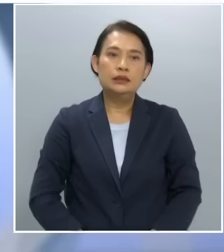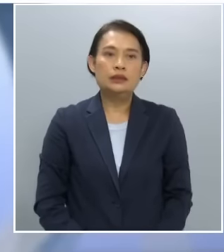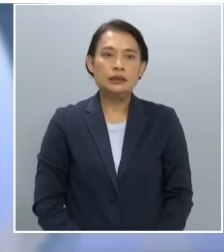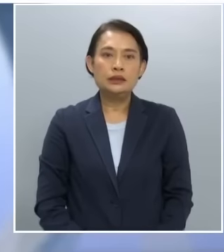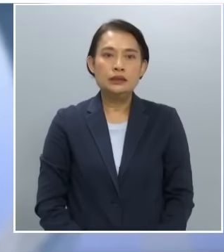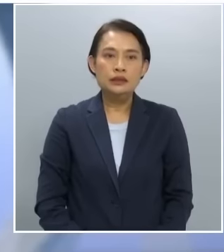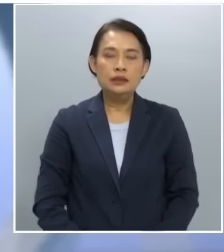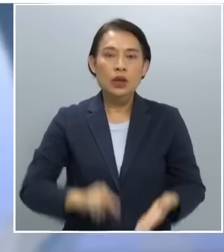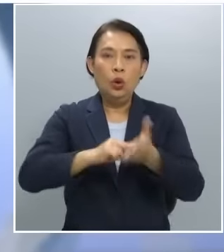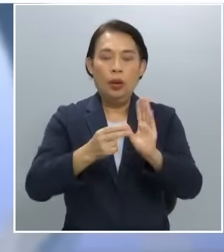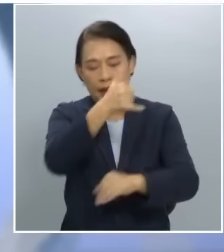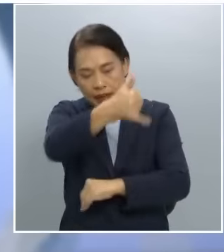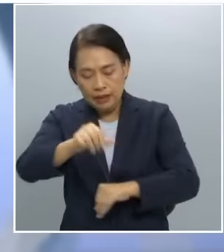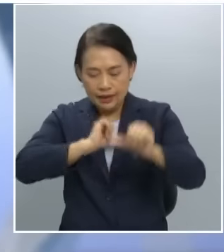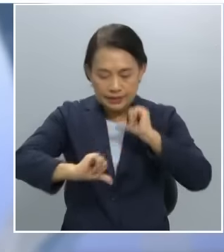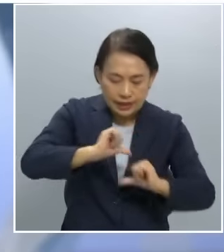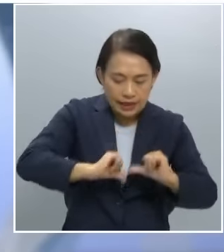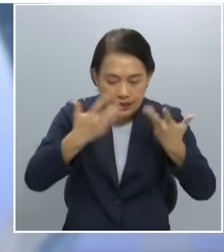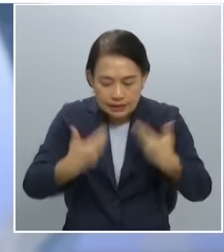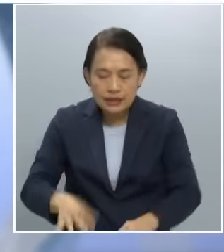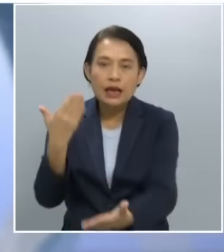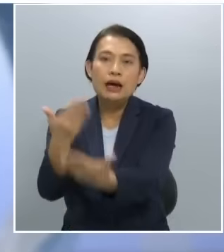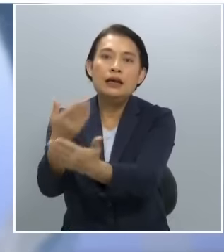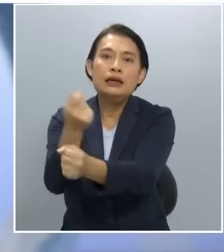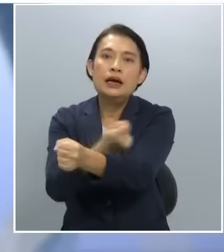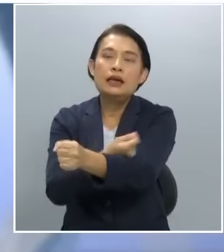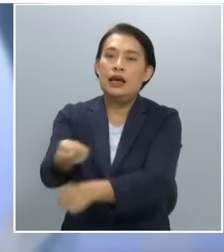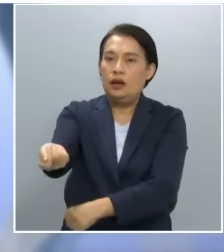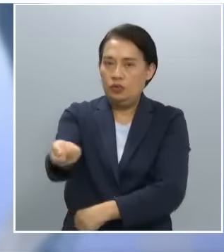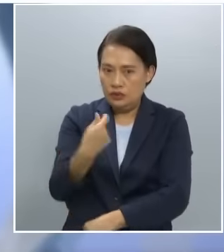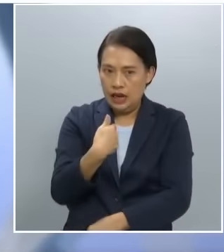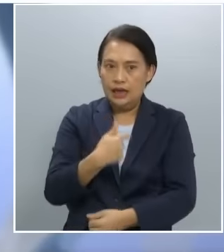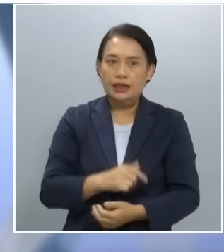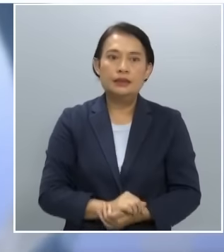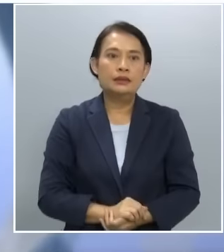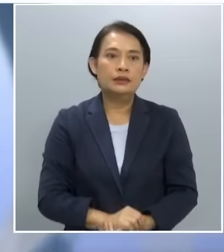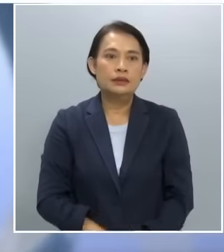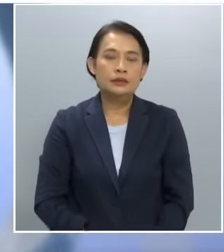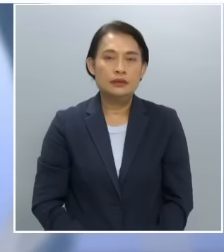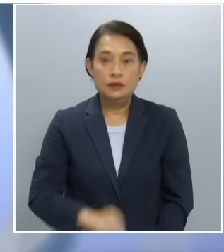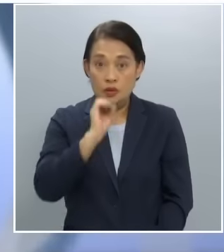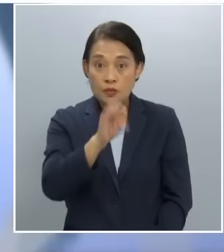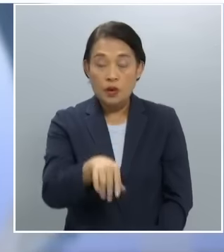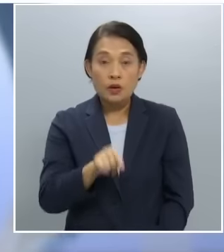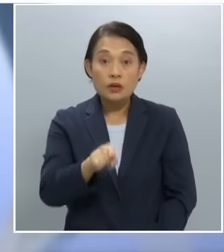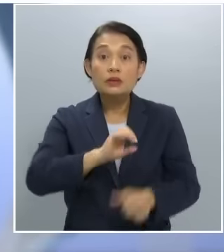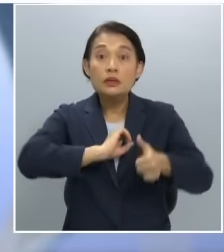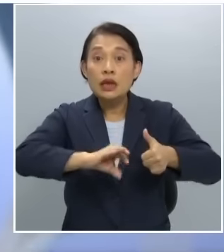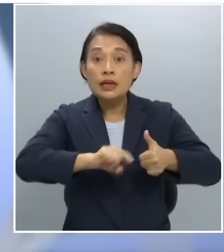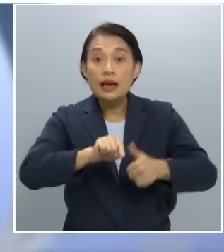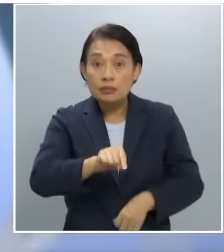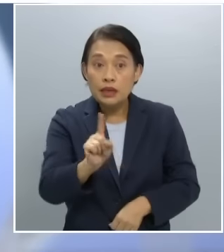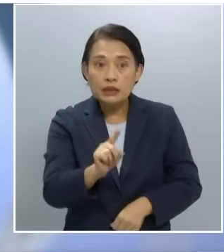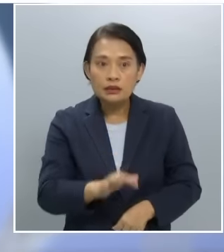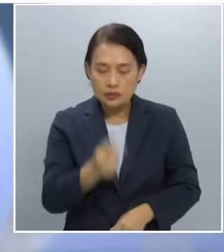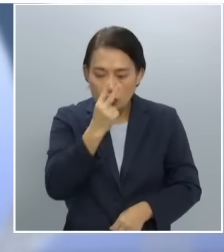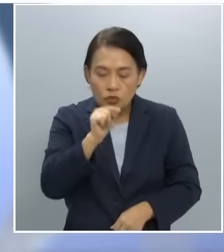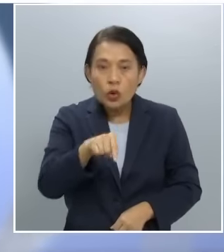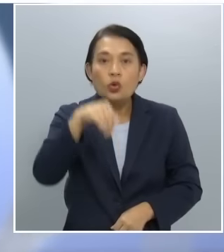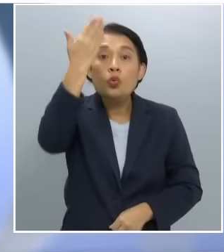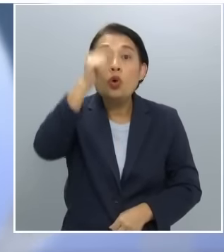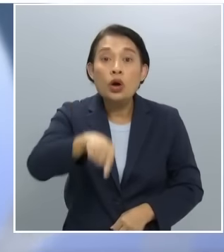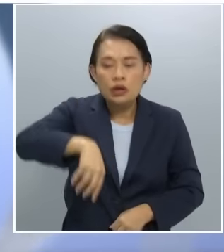ก็คือไปเล่นไปแสดงแล้วก็หลังจากนั้นก็คือรับค่าตัวคือจริงๆผมแนะนำนะสำหรับคนที่มันเจอเหตุการณ์แบบเนี้ยต้องเช็คต้นสังกัด